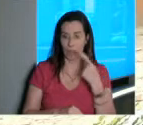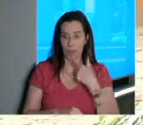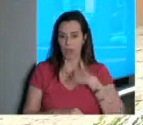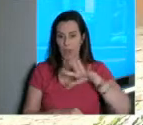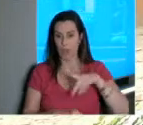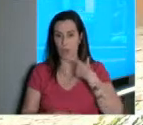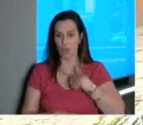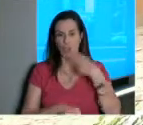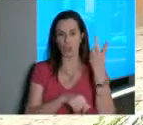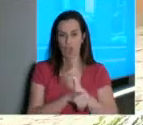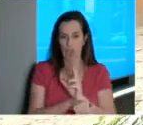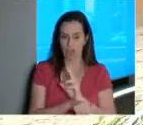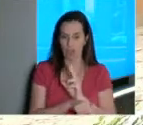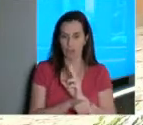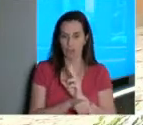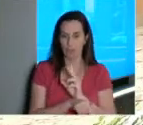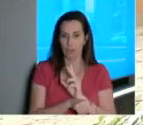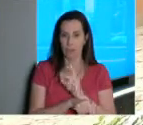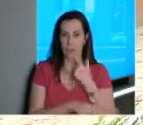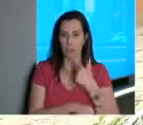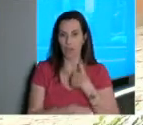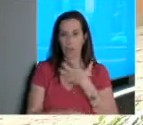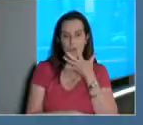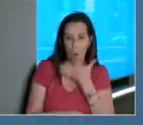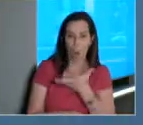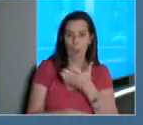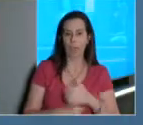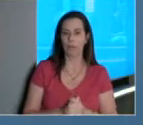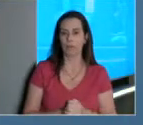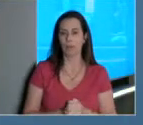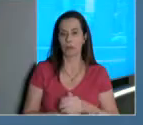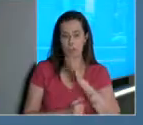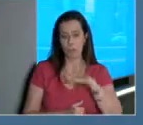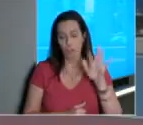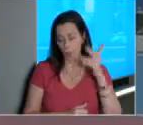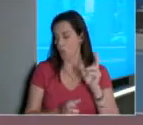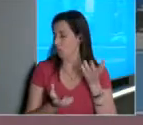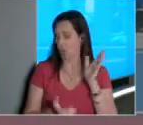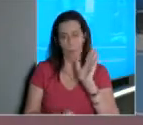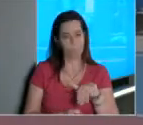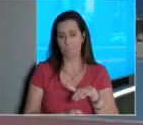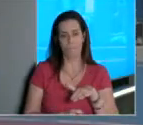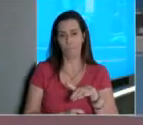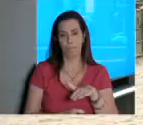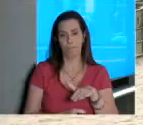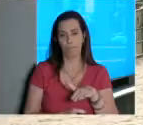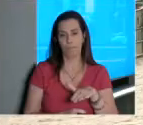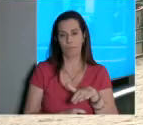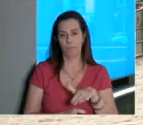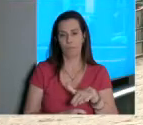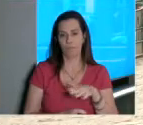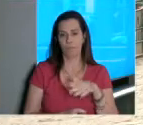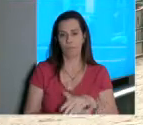הייתה קוראת לי שקרנית, הייתה אומרת לי שאני מכוערת, והילדים היו מצטרפים בכיף